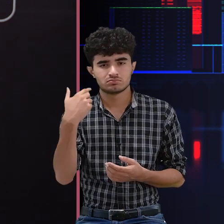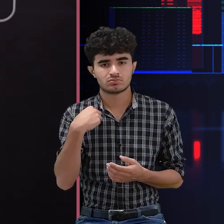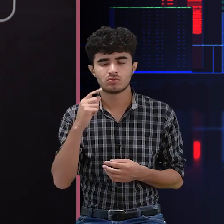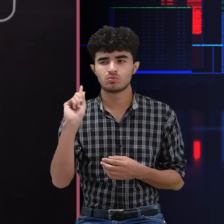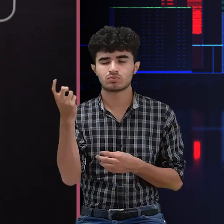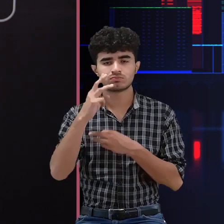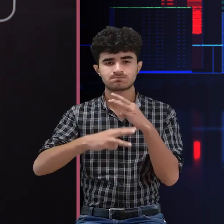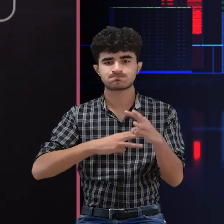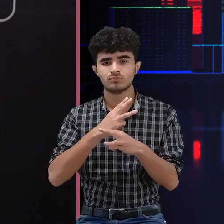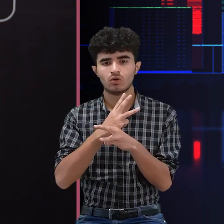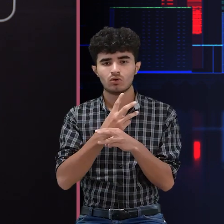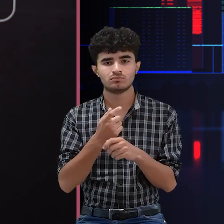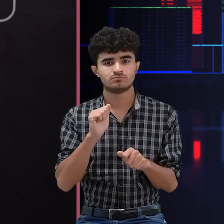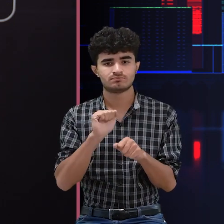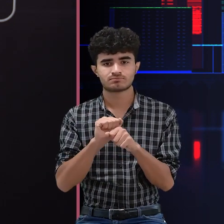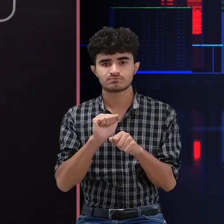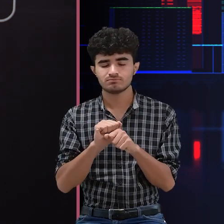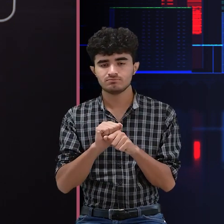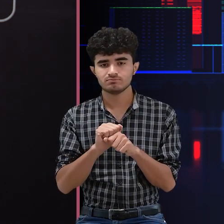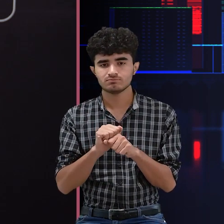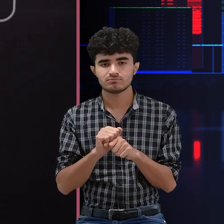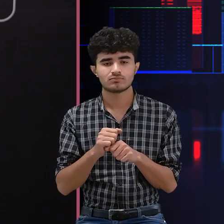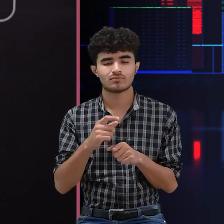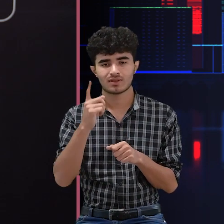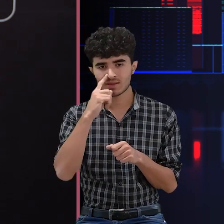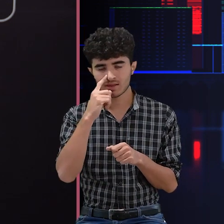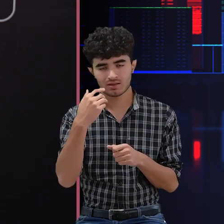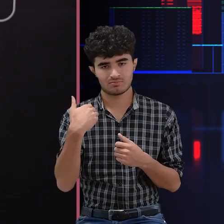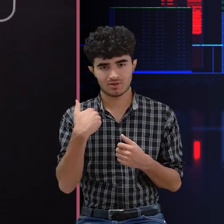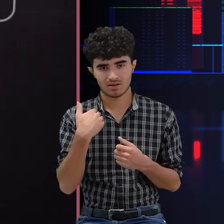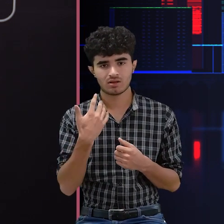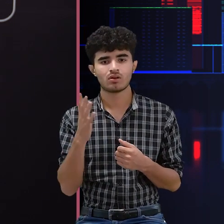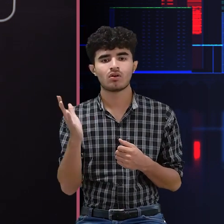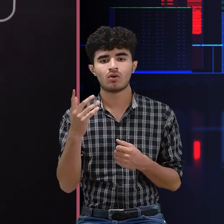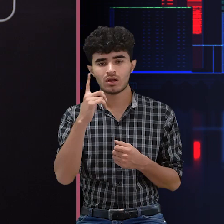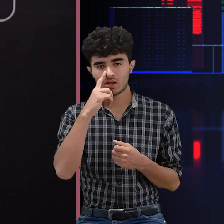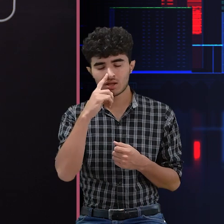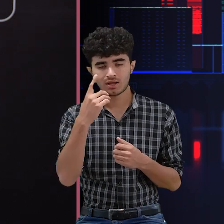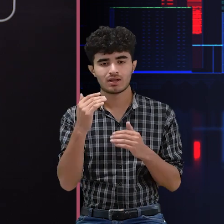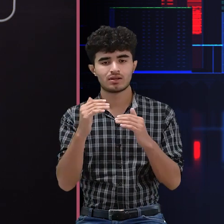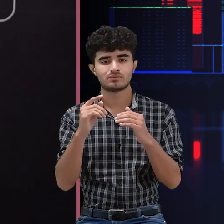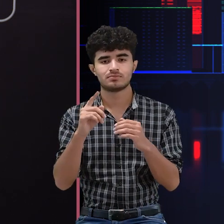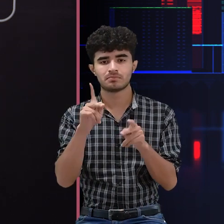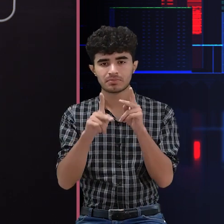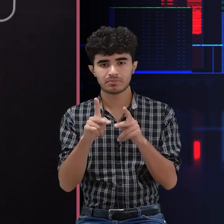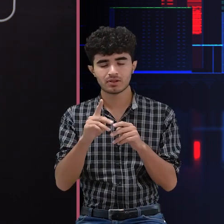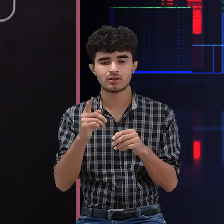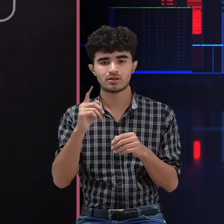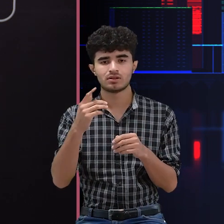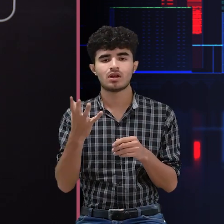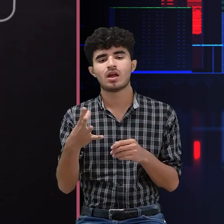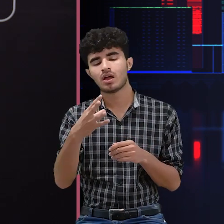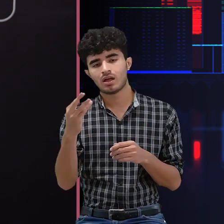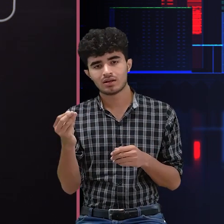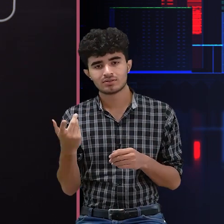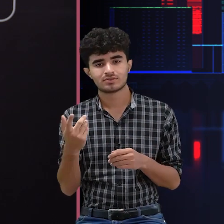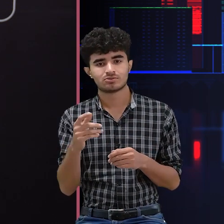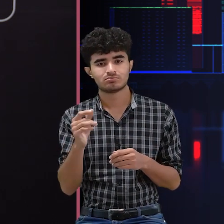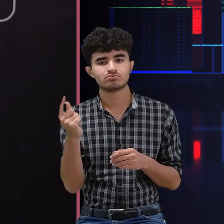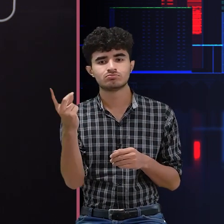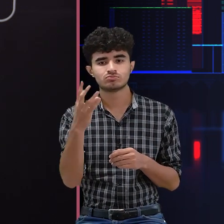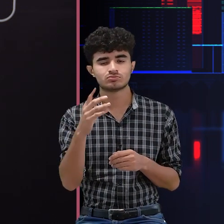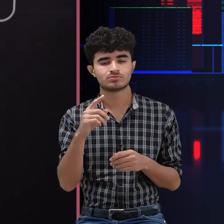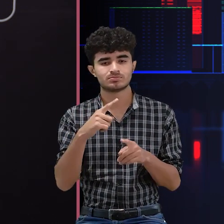ہوں کہ ہم اپنی سماج کے لیے اگر خاص طور پہ خواتین کی مائنورٹیز کے حوالے